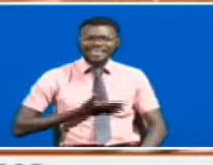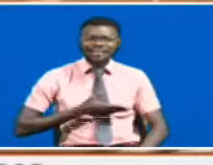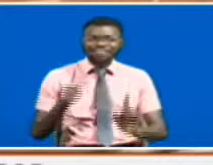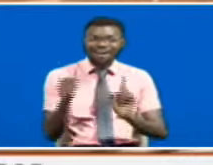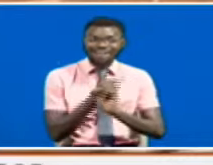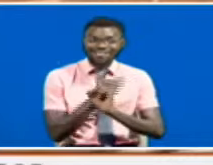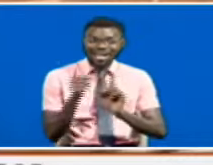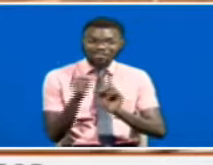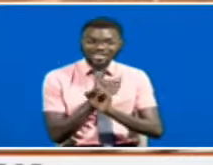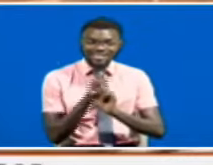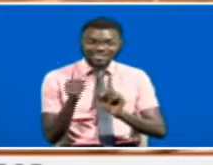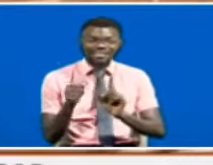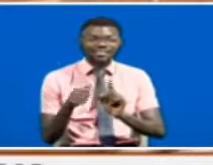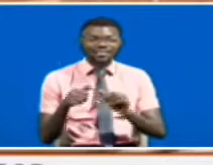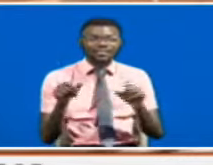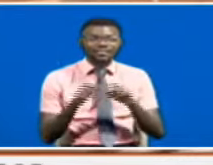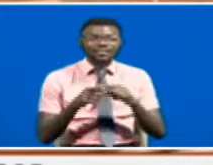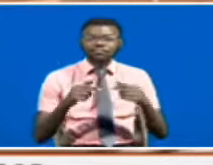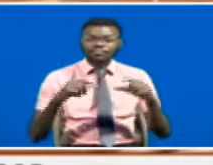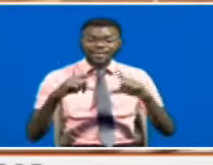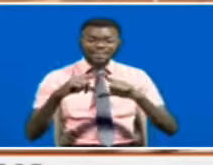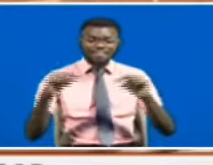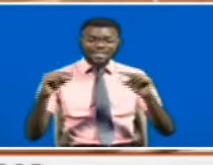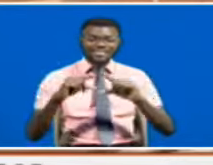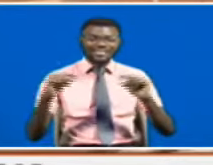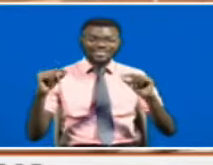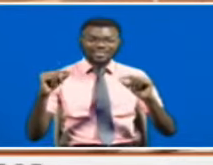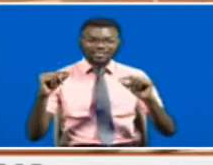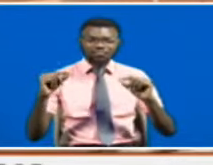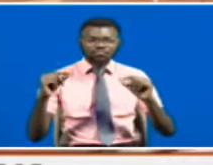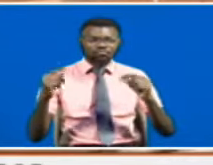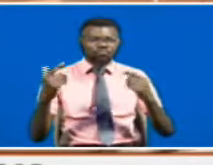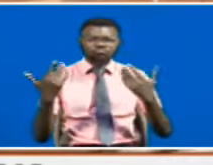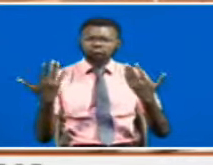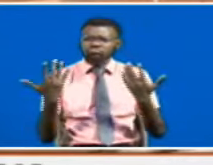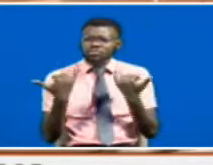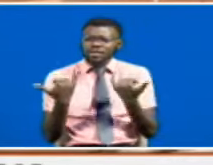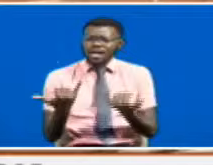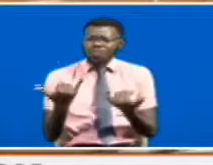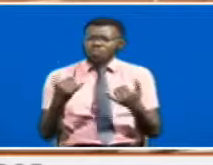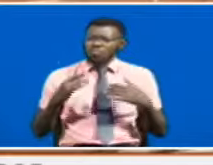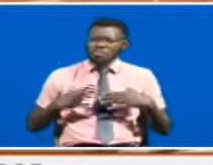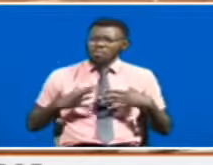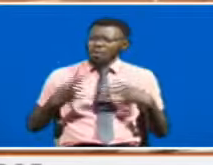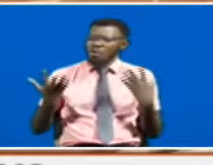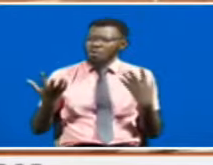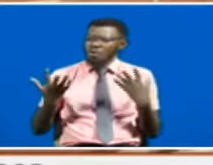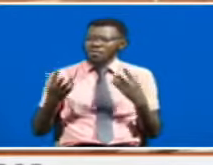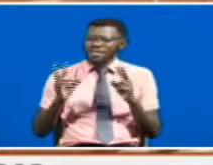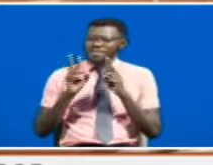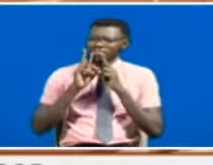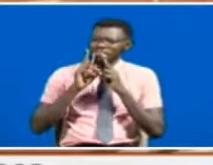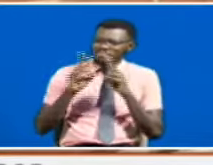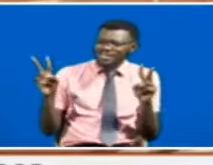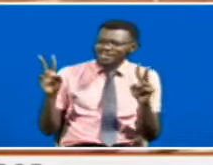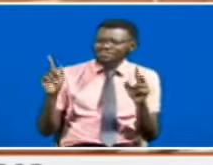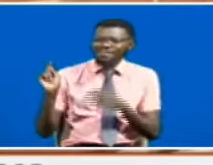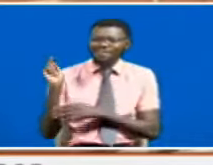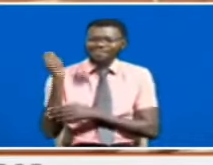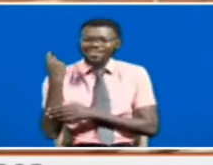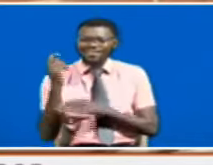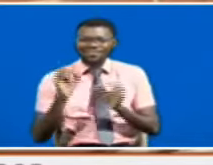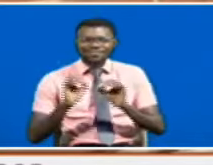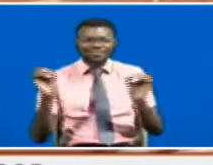and those messages may interfere with the peaceful coexistence among Kenyans.